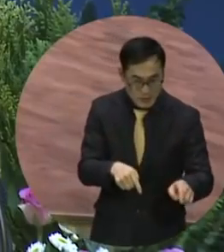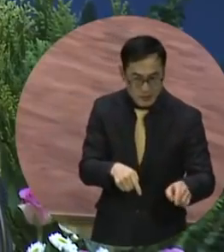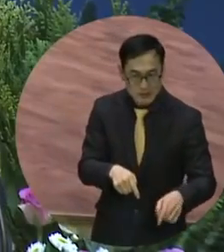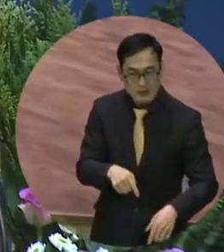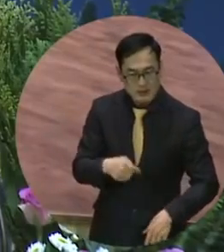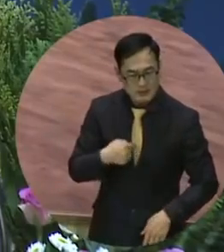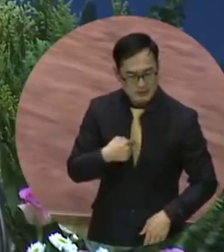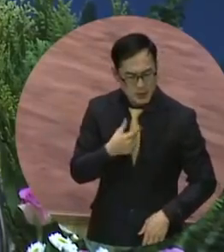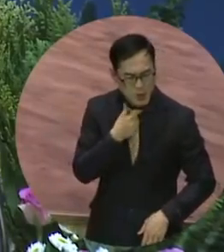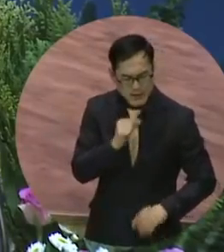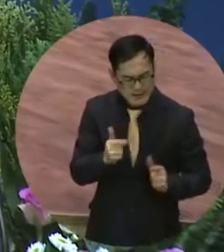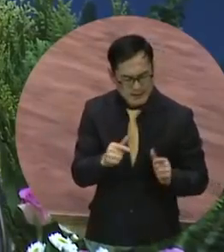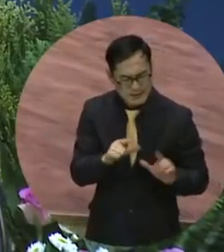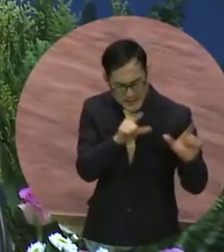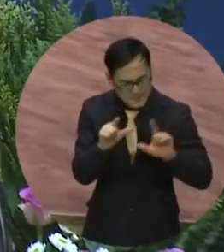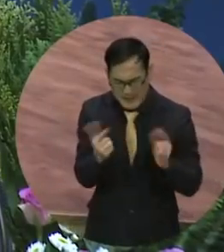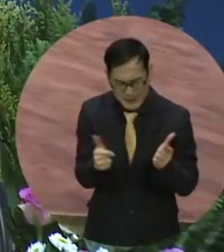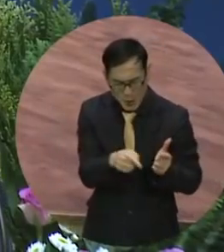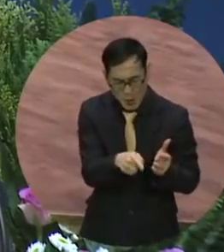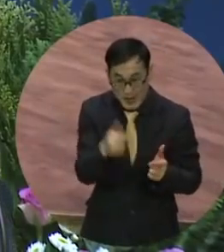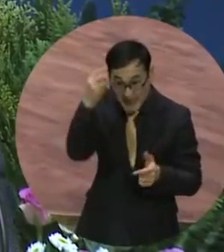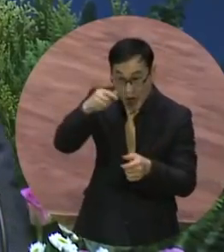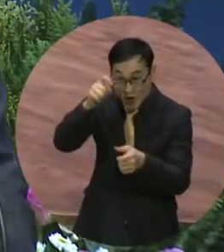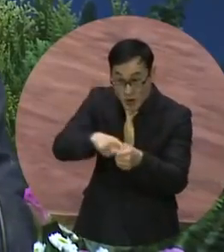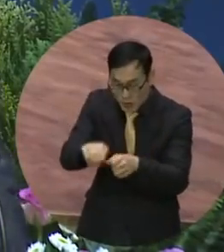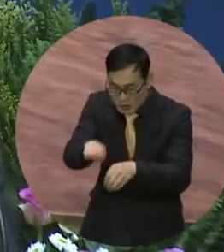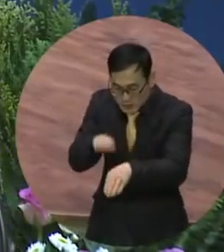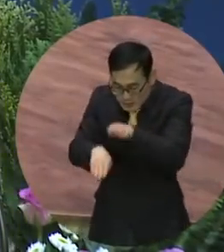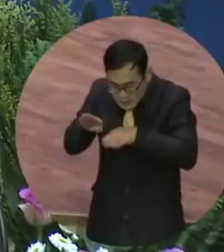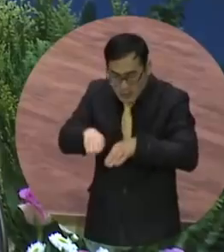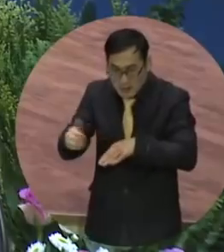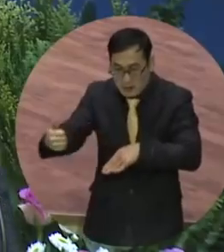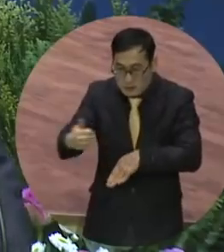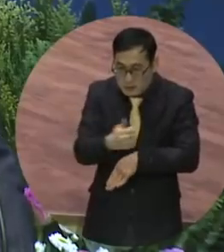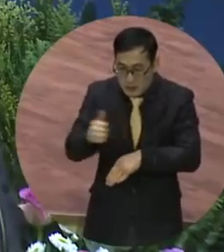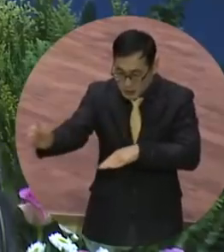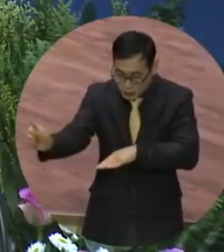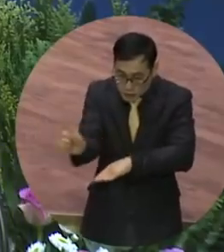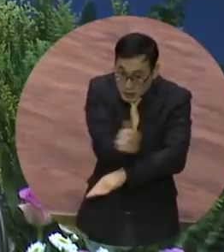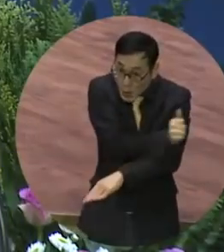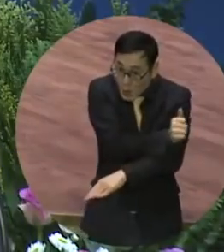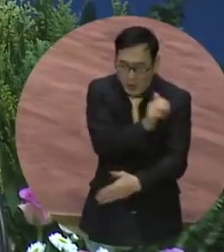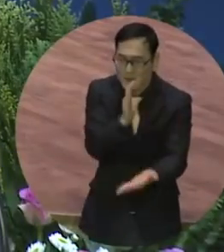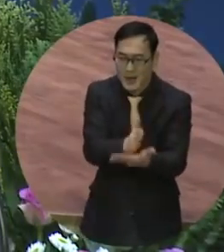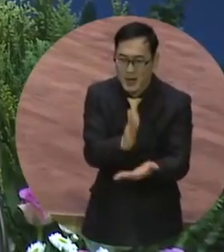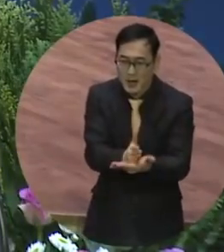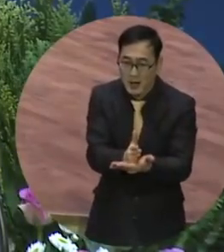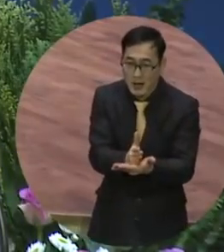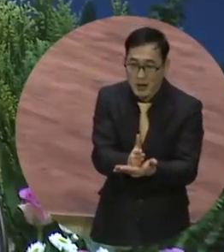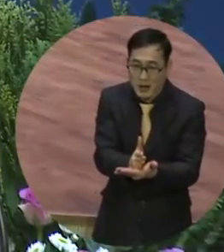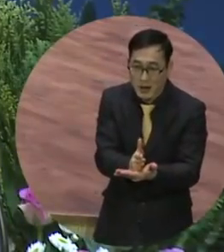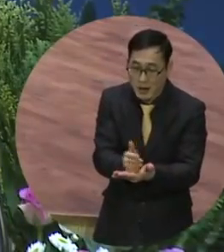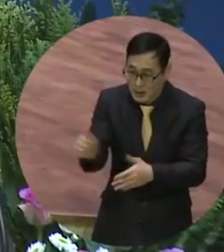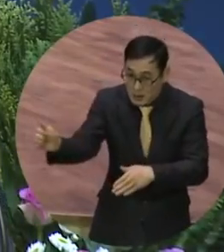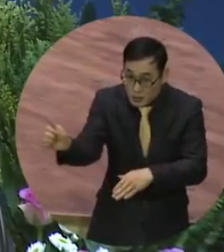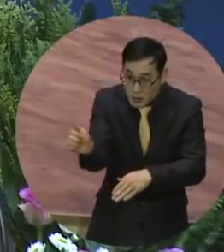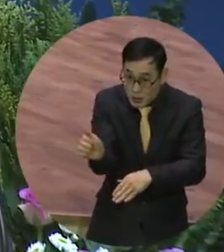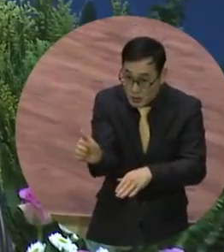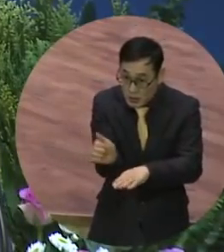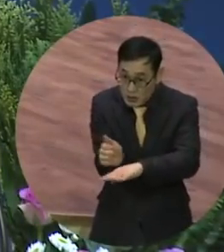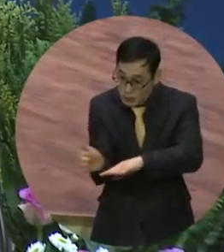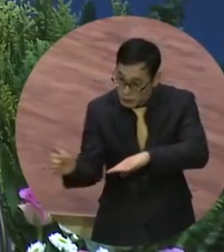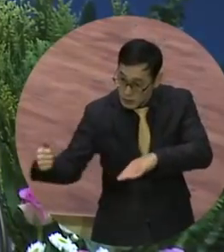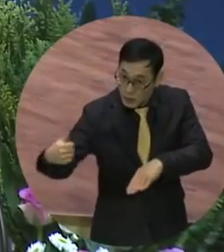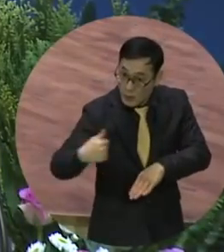아니다. 영적인 뒷걸음, 뒷걸음은 뭐죠? 치명적인 바둑으로 말하면 악수예요. 그 악수